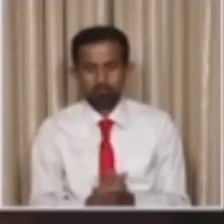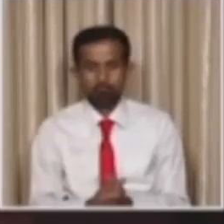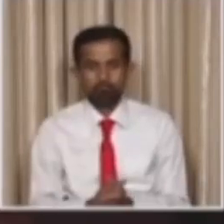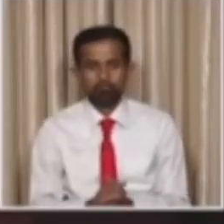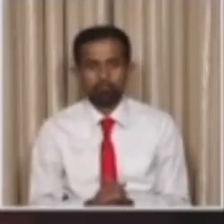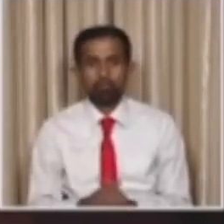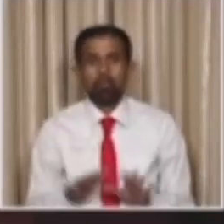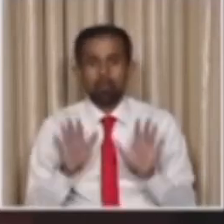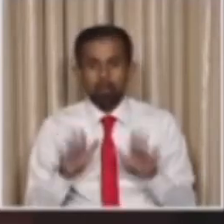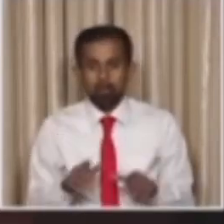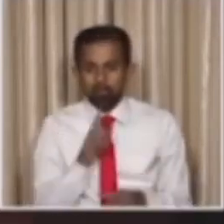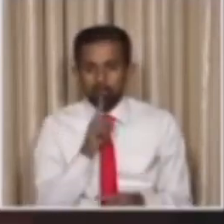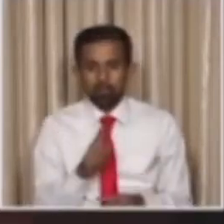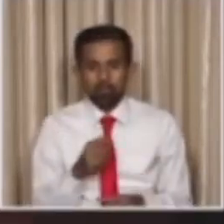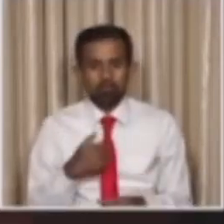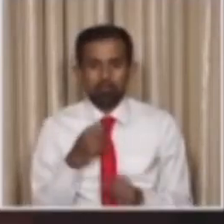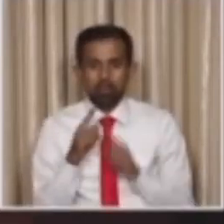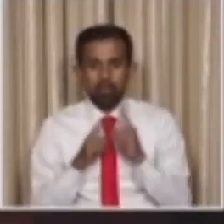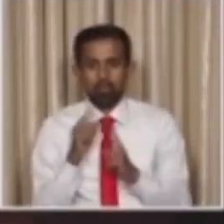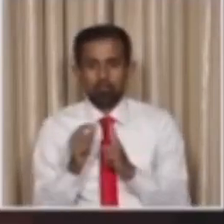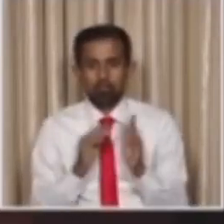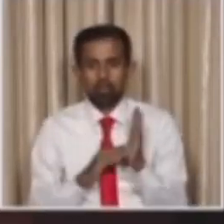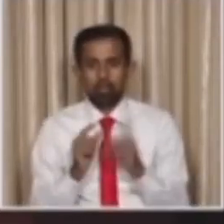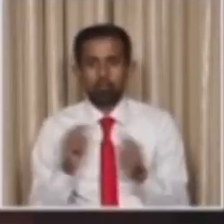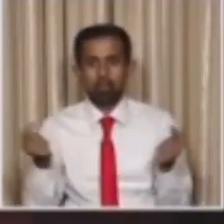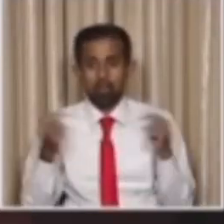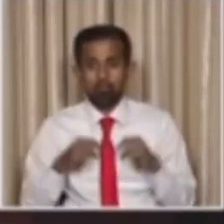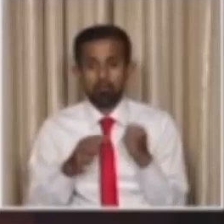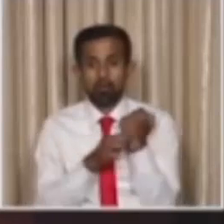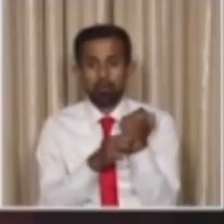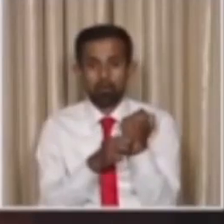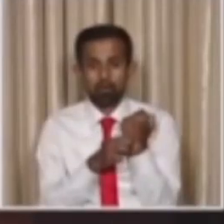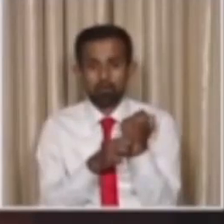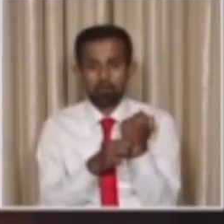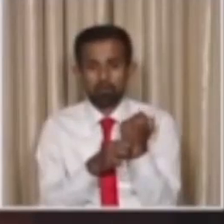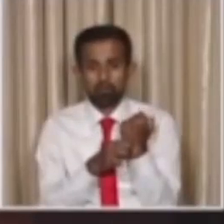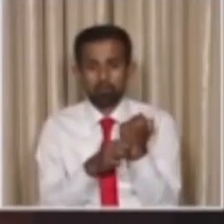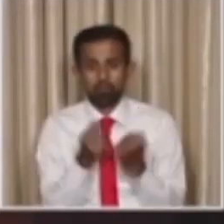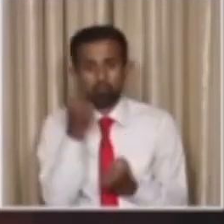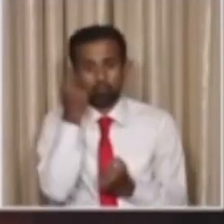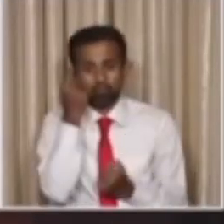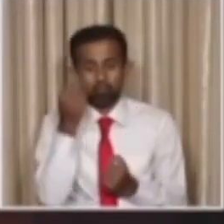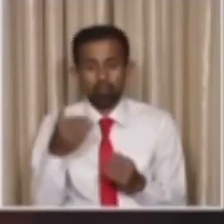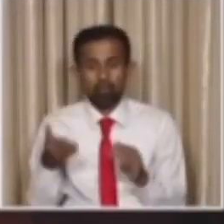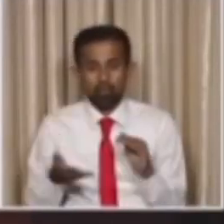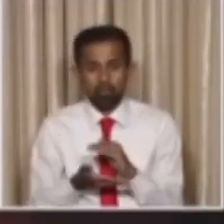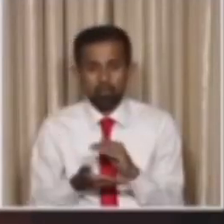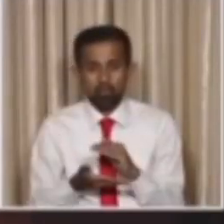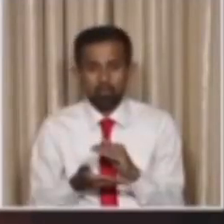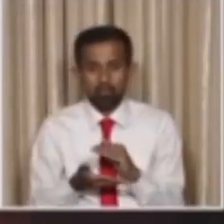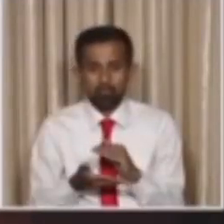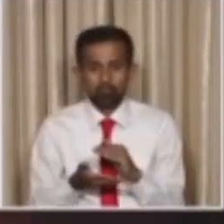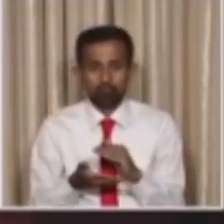වශයෙන් කියන්න කැමති මම නම් කතා කරේ මන්ත්‍රීවරු ඇවිල්ලා වරප්‍රසාද යෝජනා යටතේ